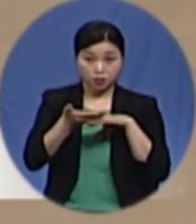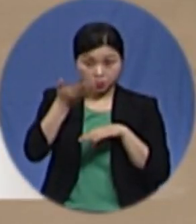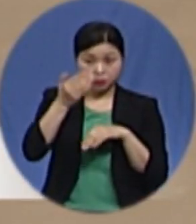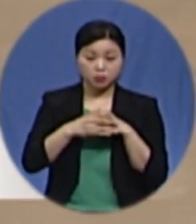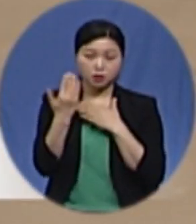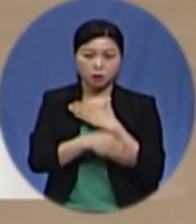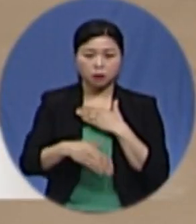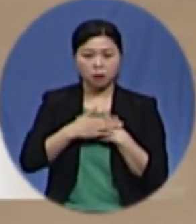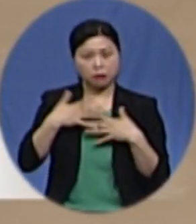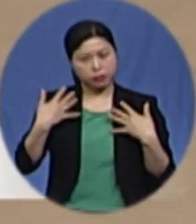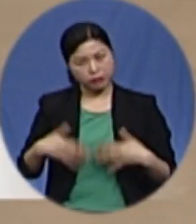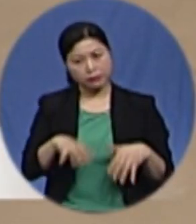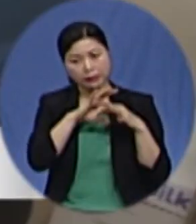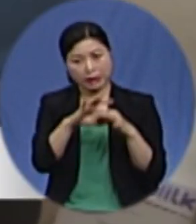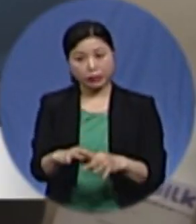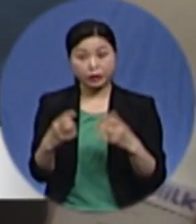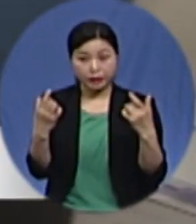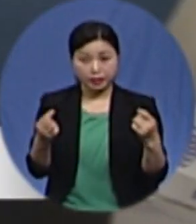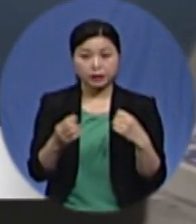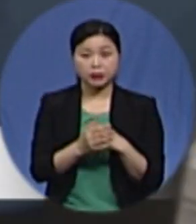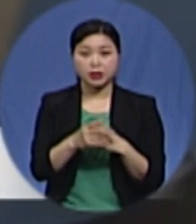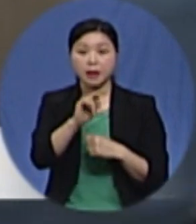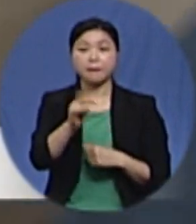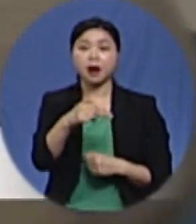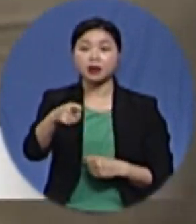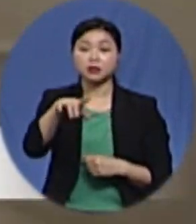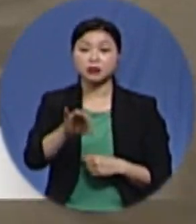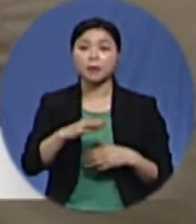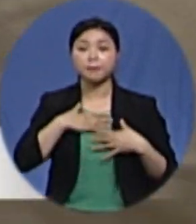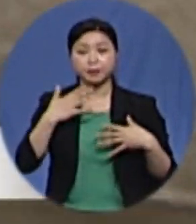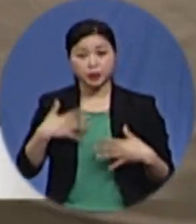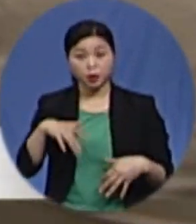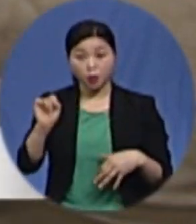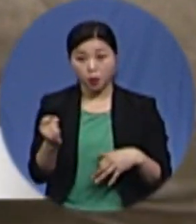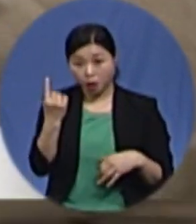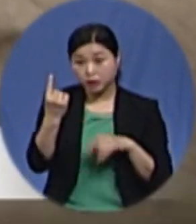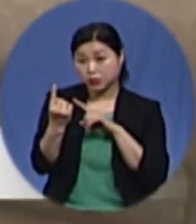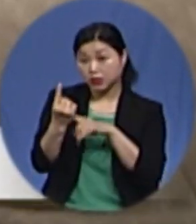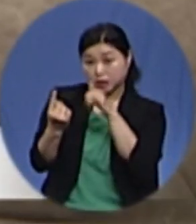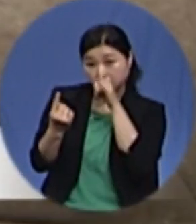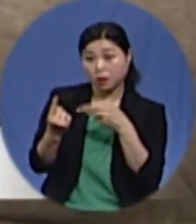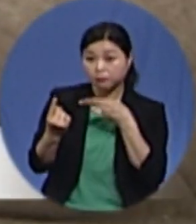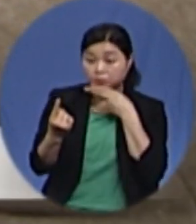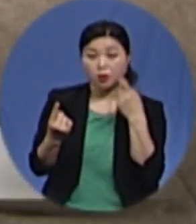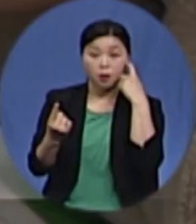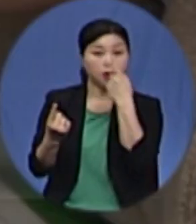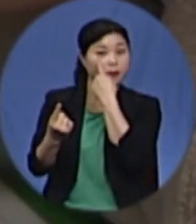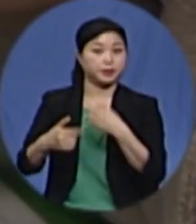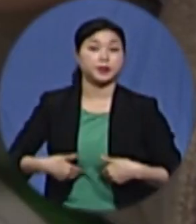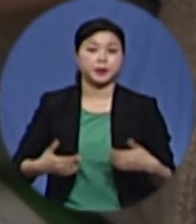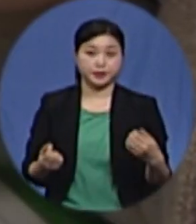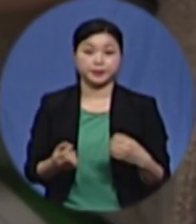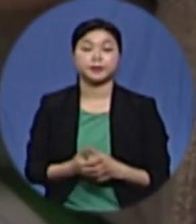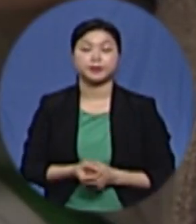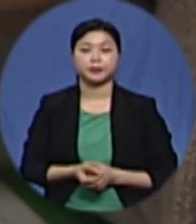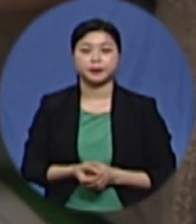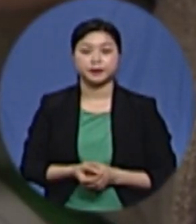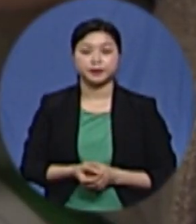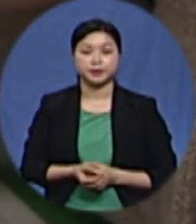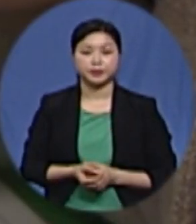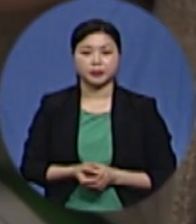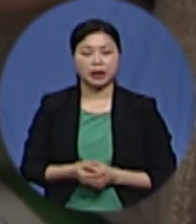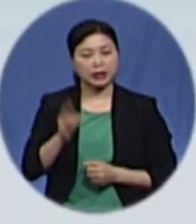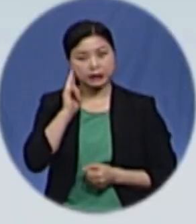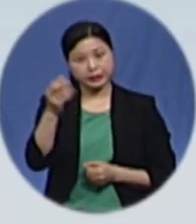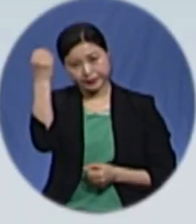만성 피로인데 중요한 건 만성 피로를 일으키는 원인 질환이 있는지 확인이 필요합니다. 심한